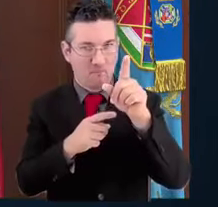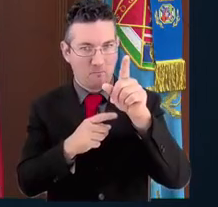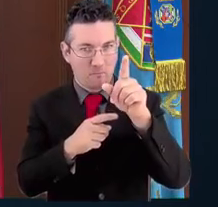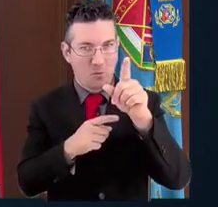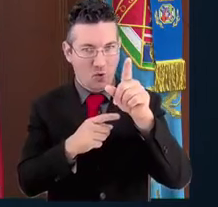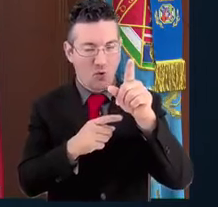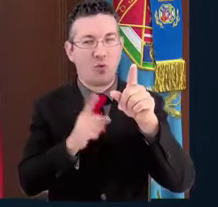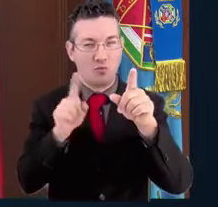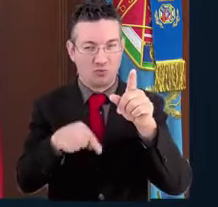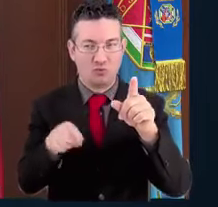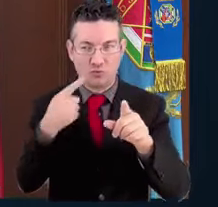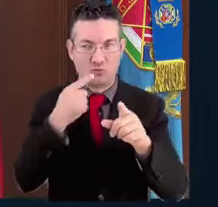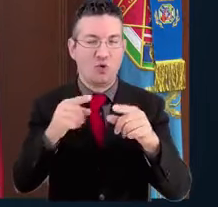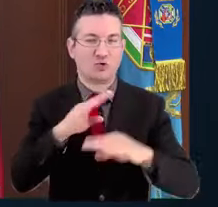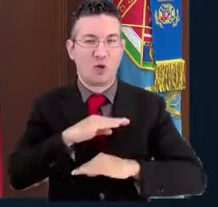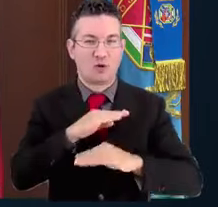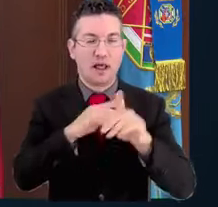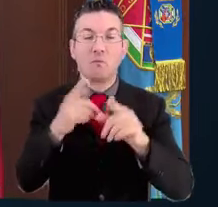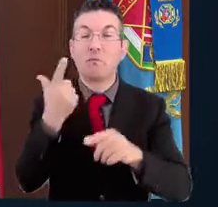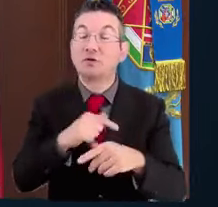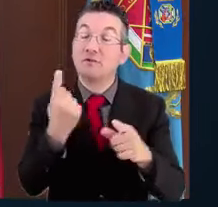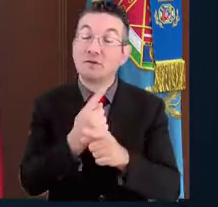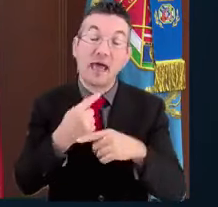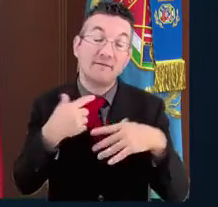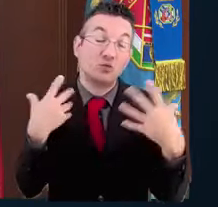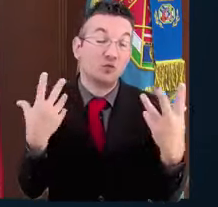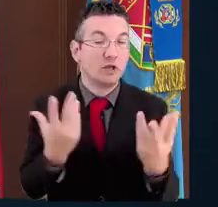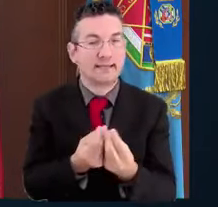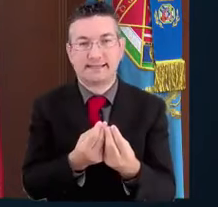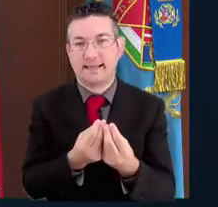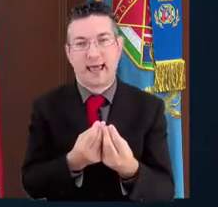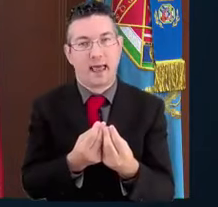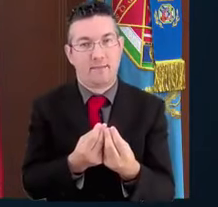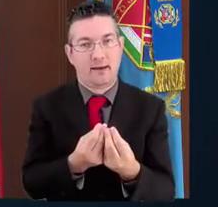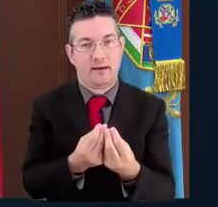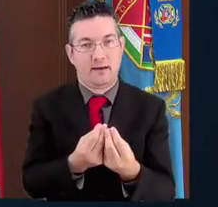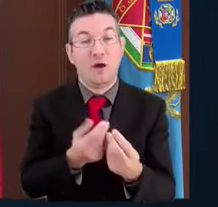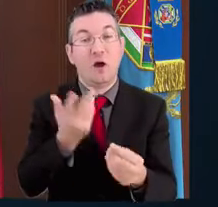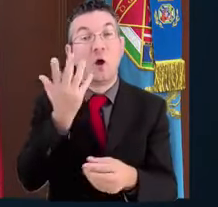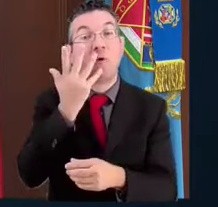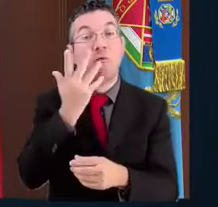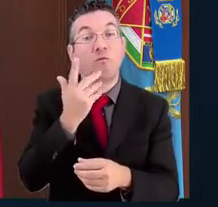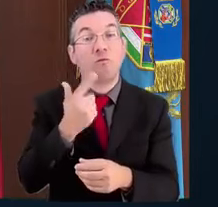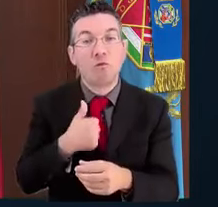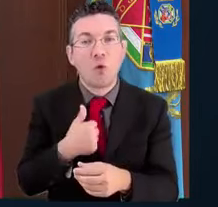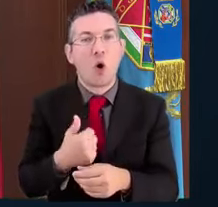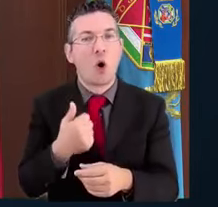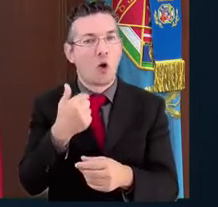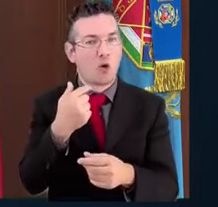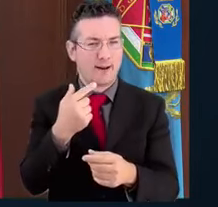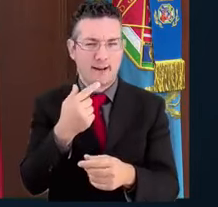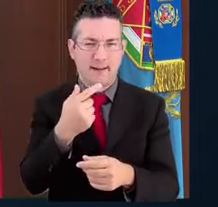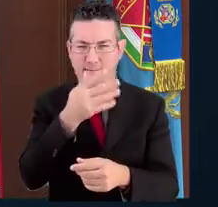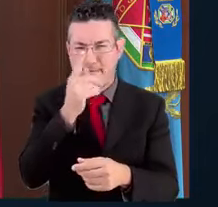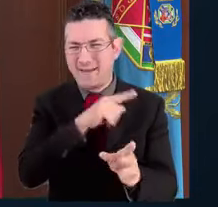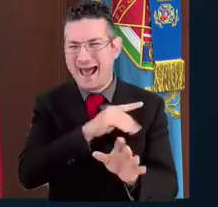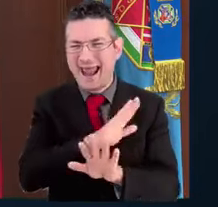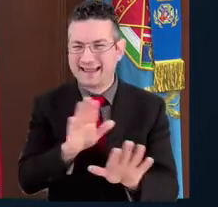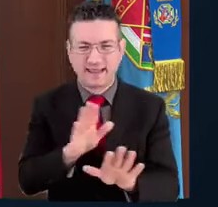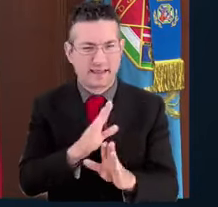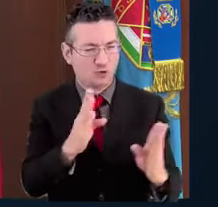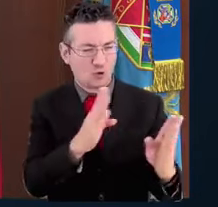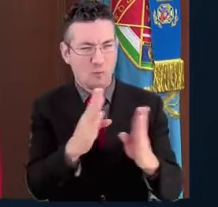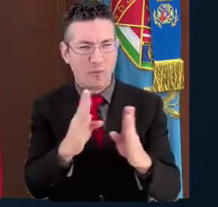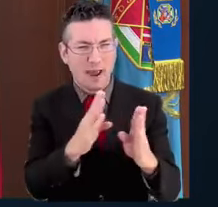che si viaggi tutti quanti insieme perché se vogliamo in qualche modo fronteggiare questo maledetto momento che siano canto